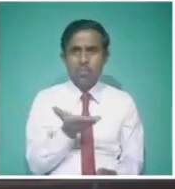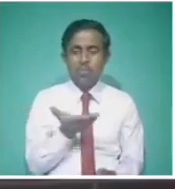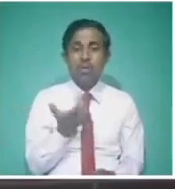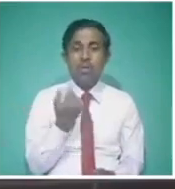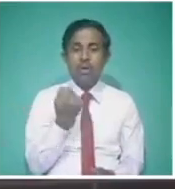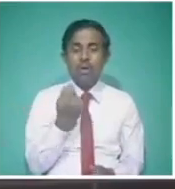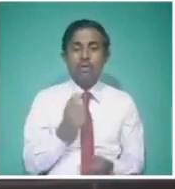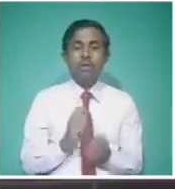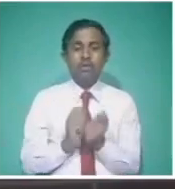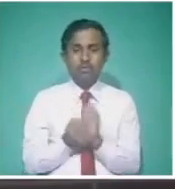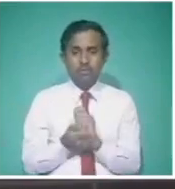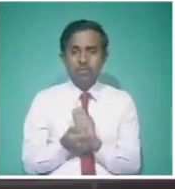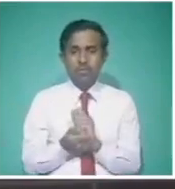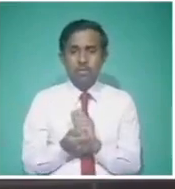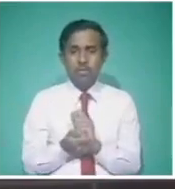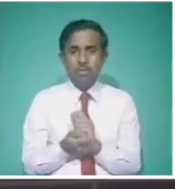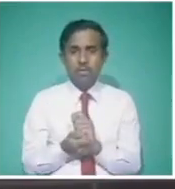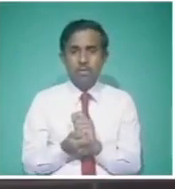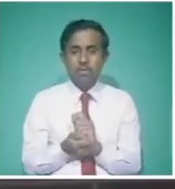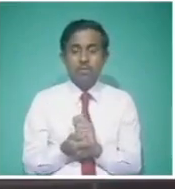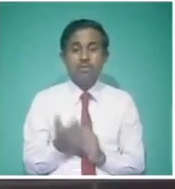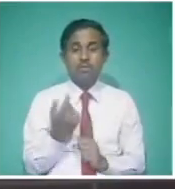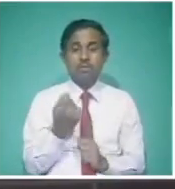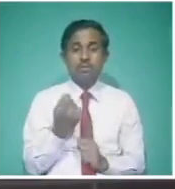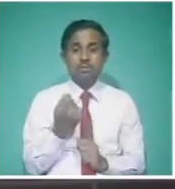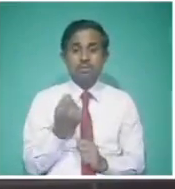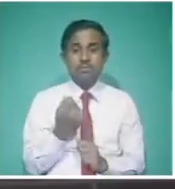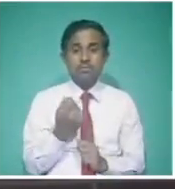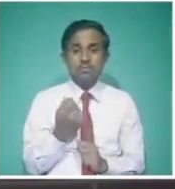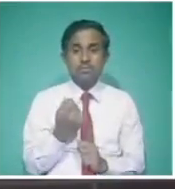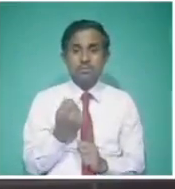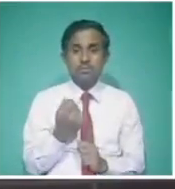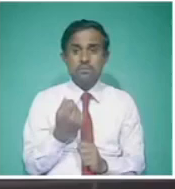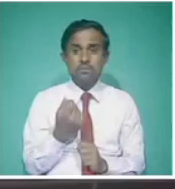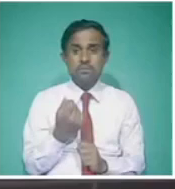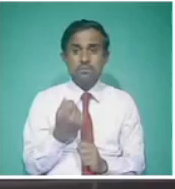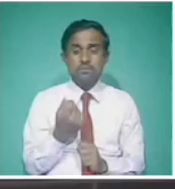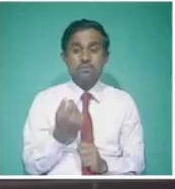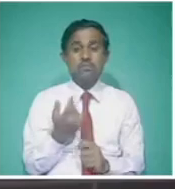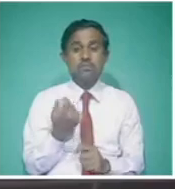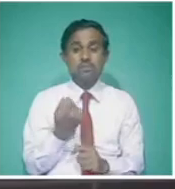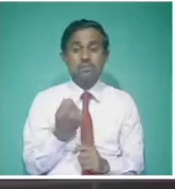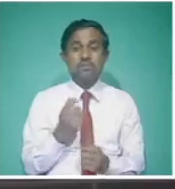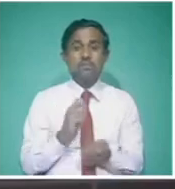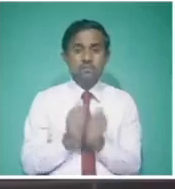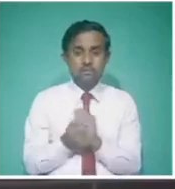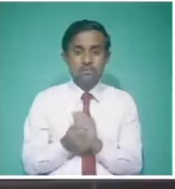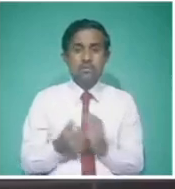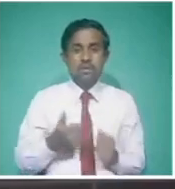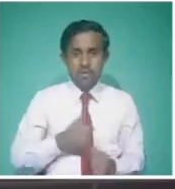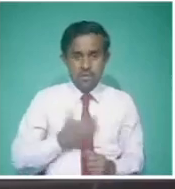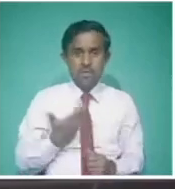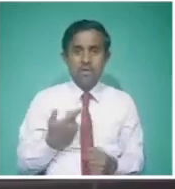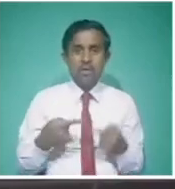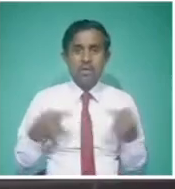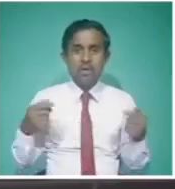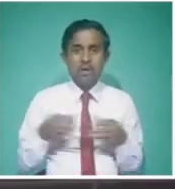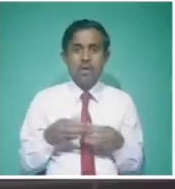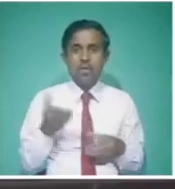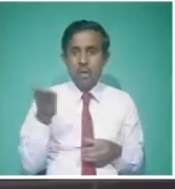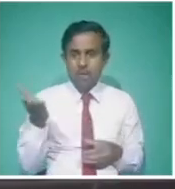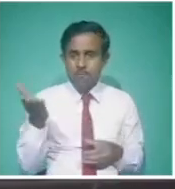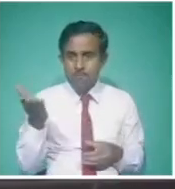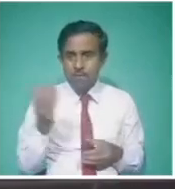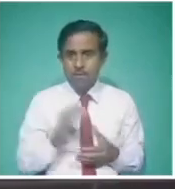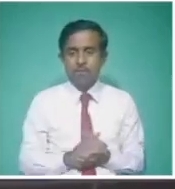ආර්ථික ප්‍රතිවියෝගගත කිරීම වලට අය ආර්ථිකය ඒ ඉකොනොමික් රිෆෝම්ස් වලට විරුද්ධ කණ්ඩායම. ඒ